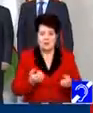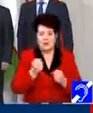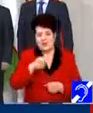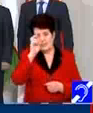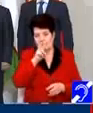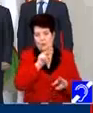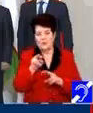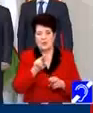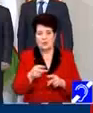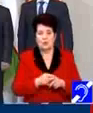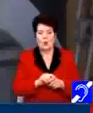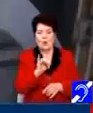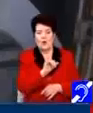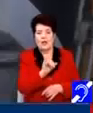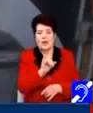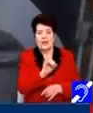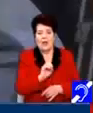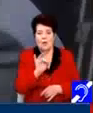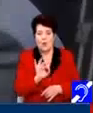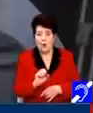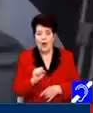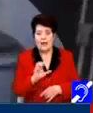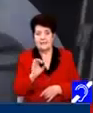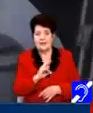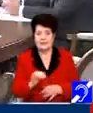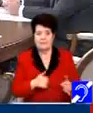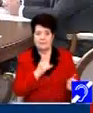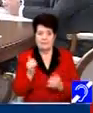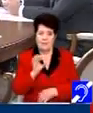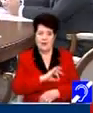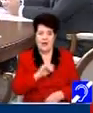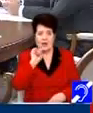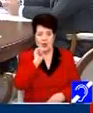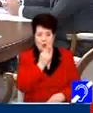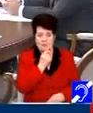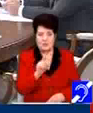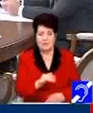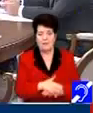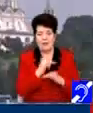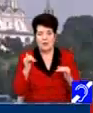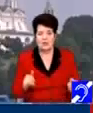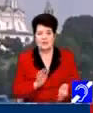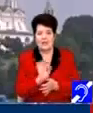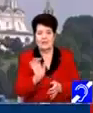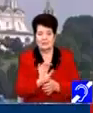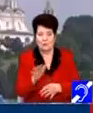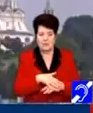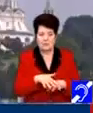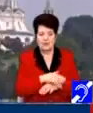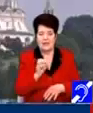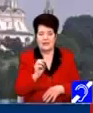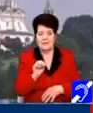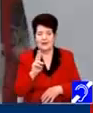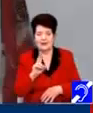statutului de observator al Uniunii Euroasiatice va oferi țării noastre beneficii economice prin majorarea exporturilor pe piața